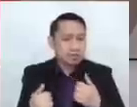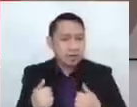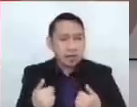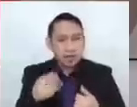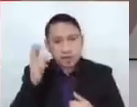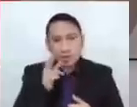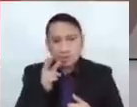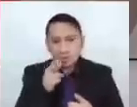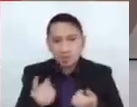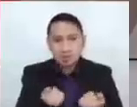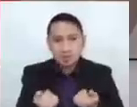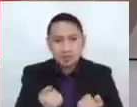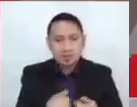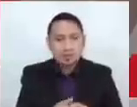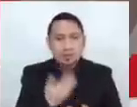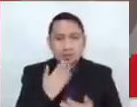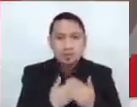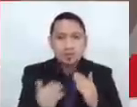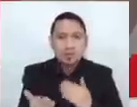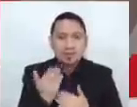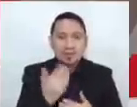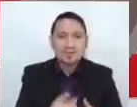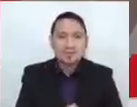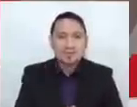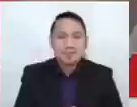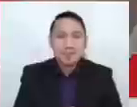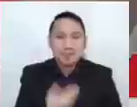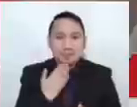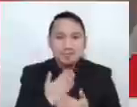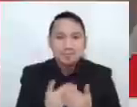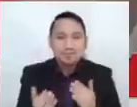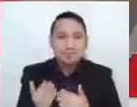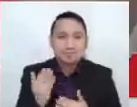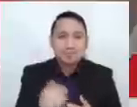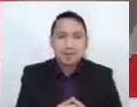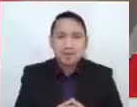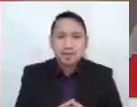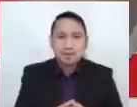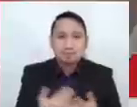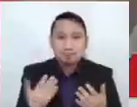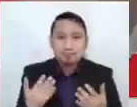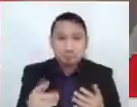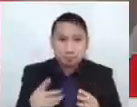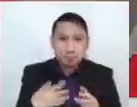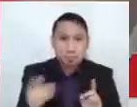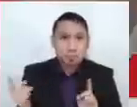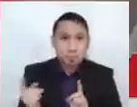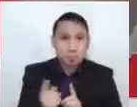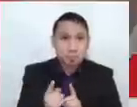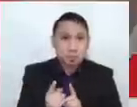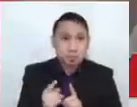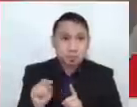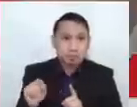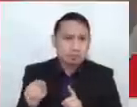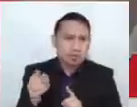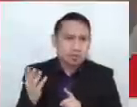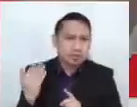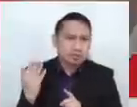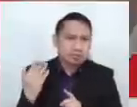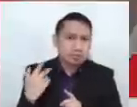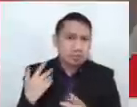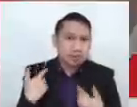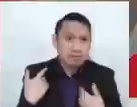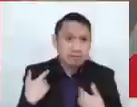Hello, Susan. Good morning po. Morning po, Chairman. Nakita po ba kayo ni dating Pangulong Ramos nito mga nakalipas na